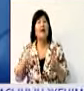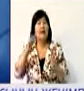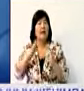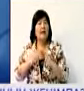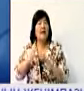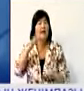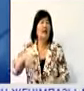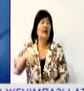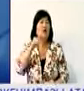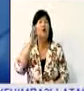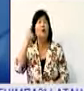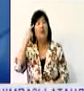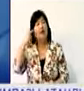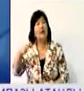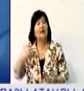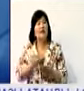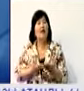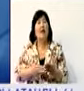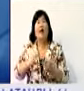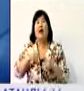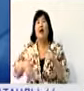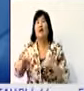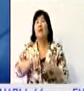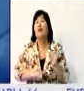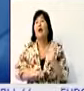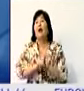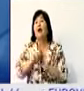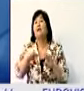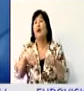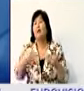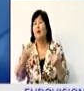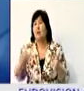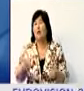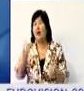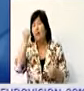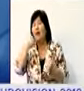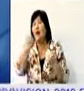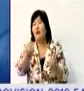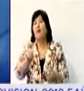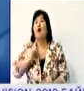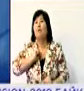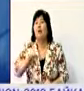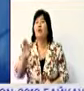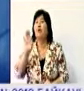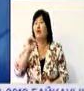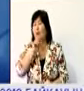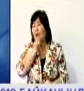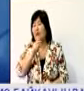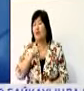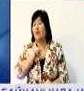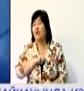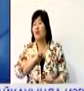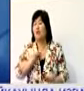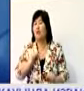ертегін ойлап, сан тараптан соқтанған жауға атамекеннің қарыс қадамын да бермей, бүгінге мирас еткен батыр бабаларды ұлықтап, ерлік істерін дәріптеу